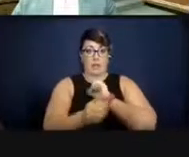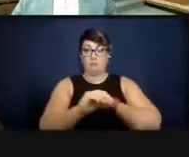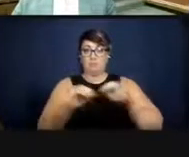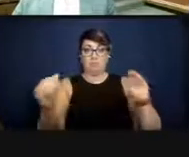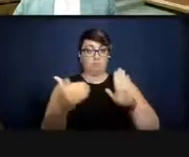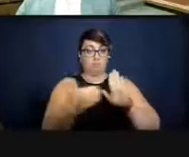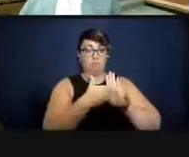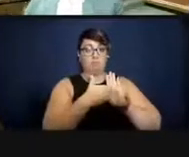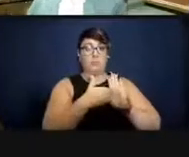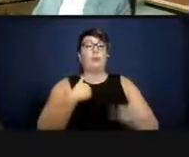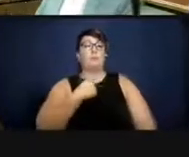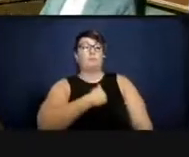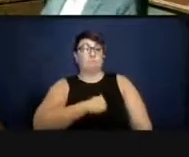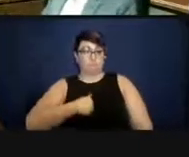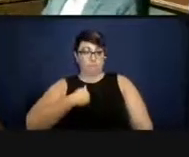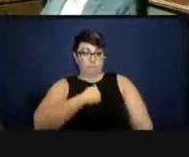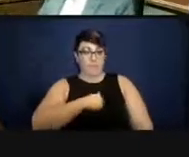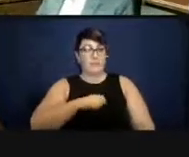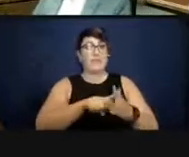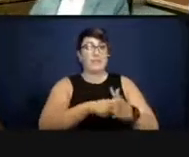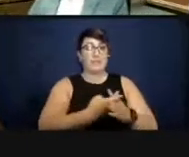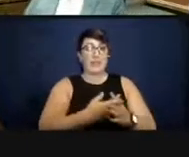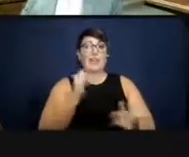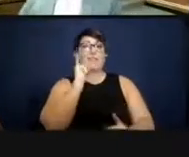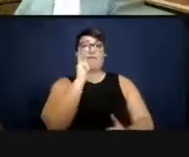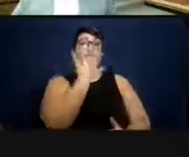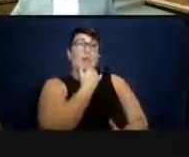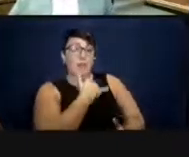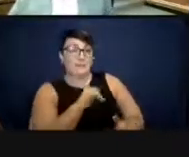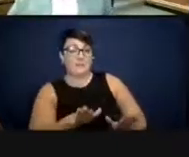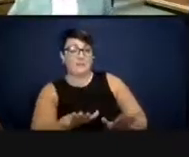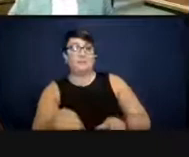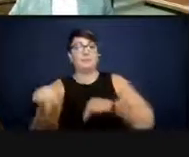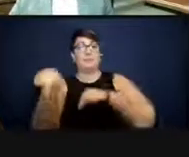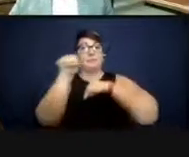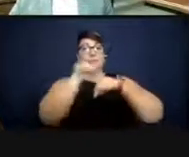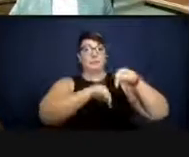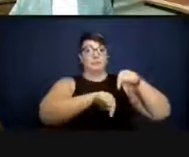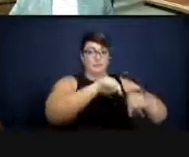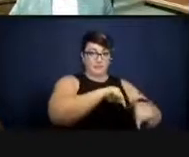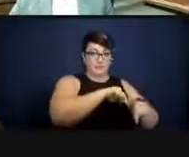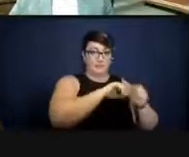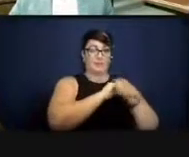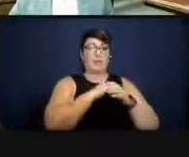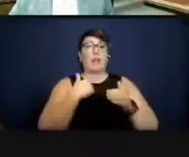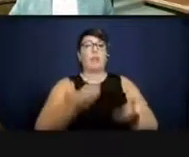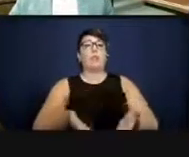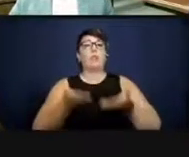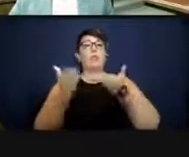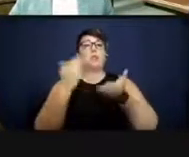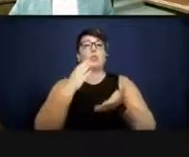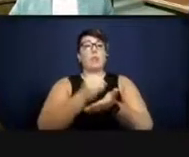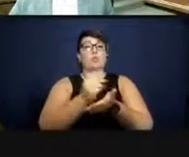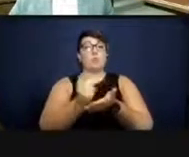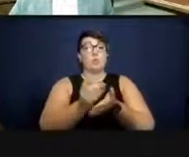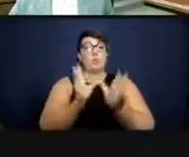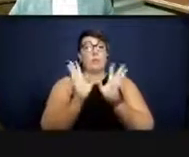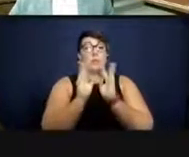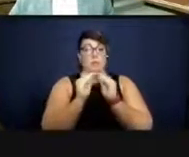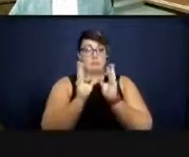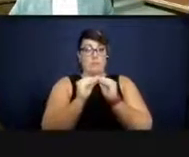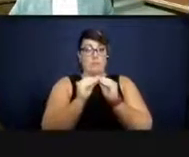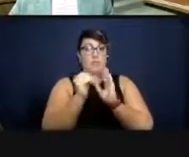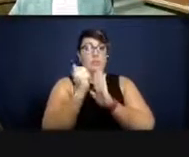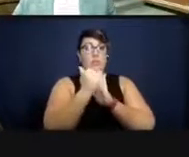asante. Ni kunradhi kwa kuanza kwa njia isiyofaa. Je,